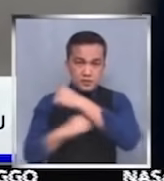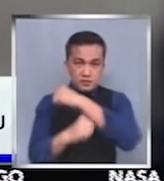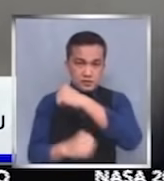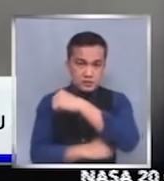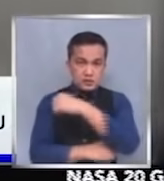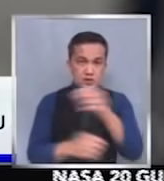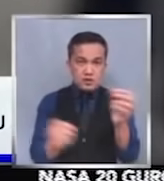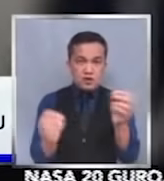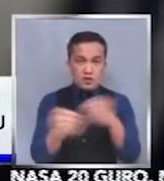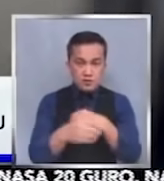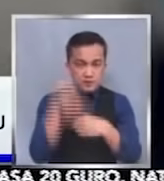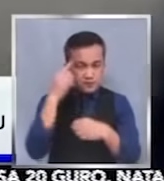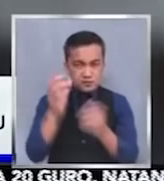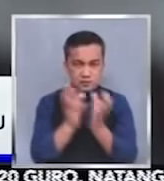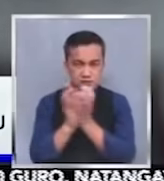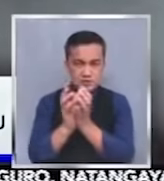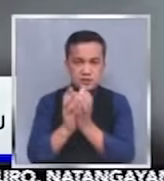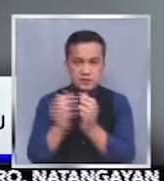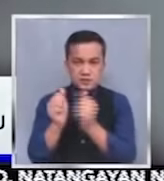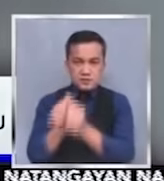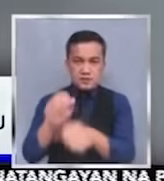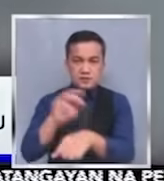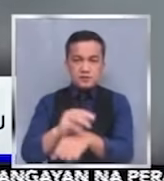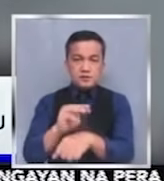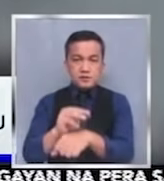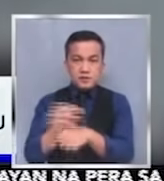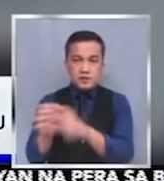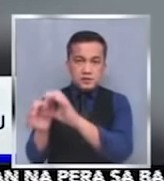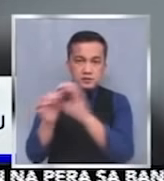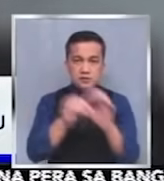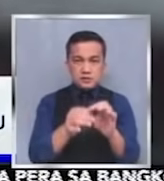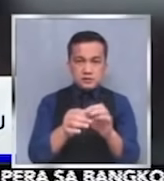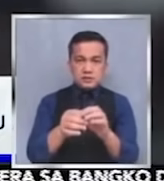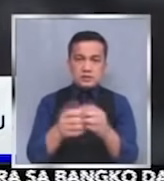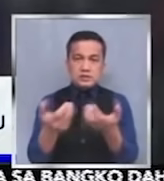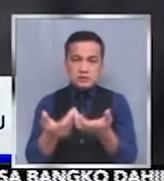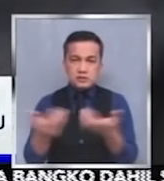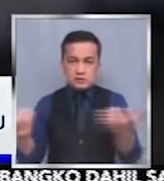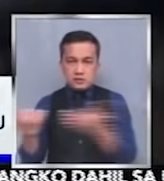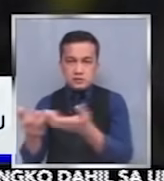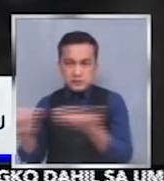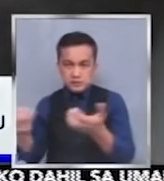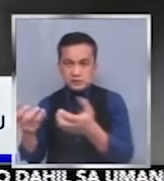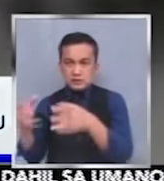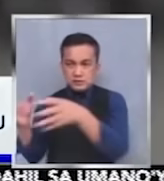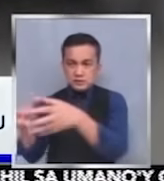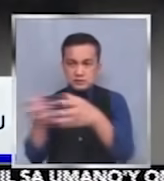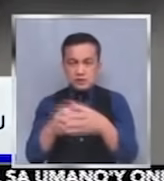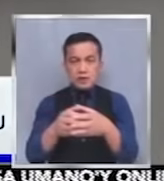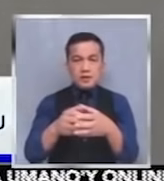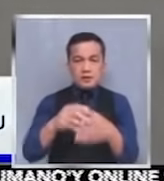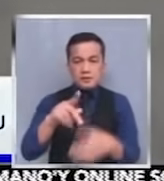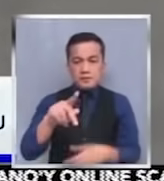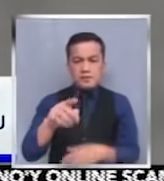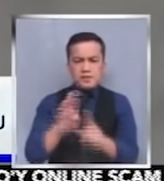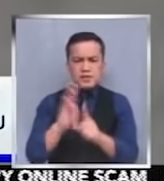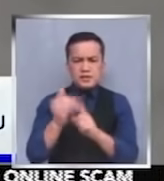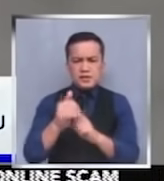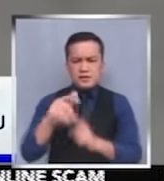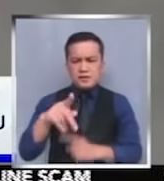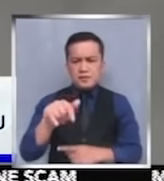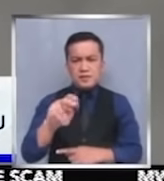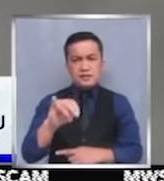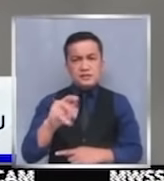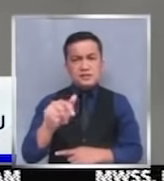katuwang ang munisipalidad. Kinokonekta nito ang mga isolated na sityo sa barangay Pangasinan sa community proper. Pag tiningnan